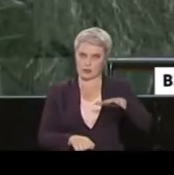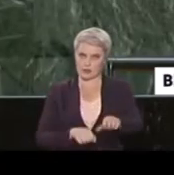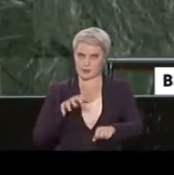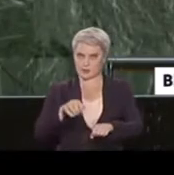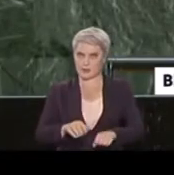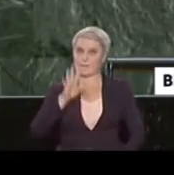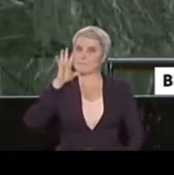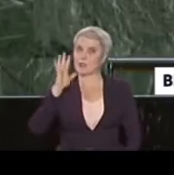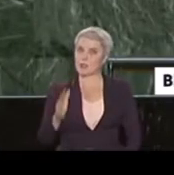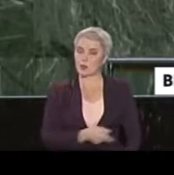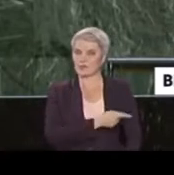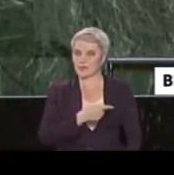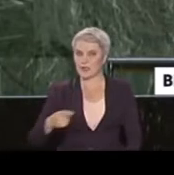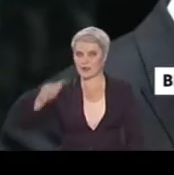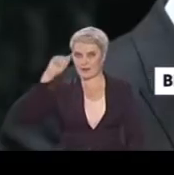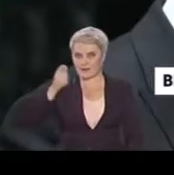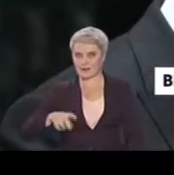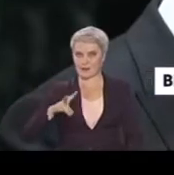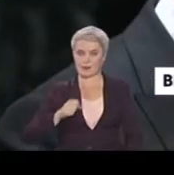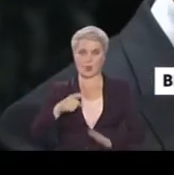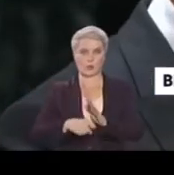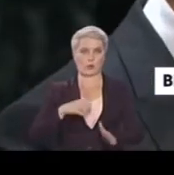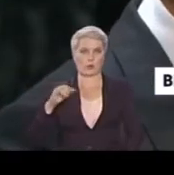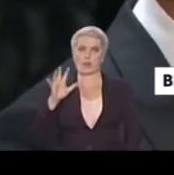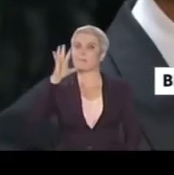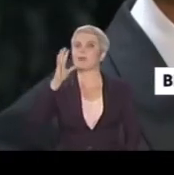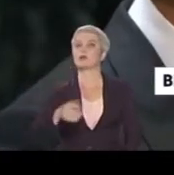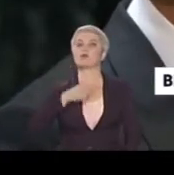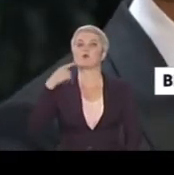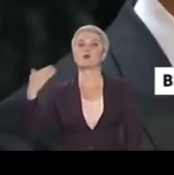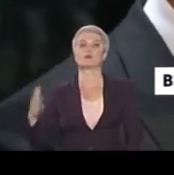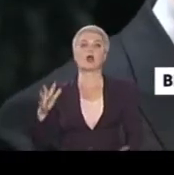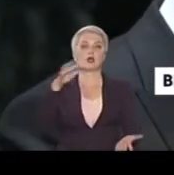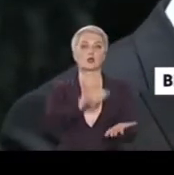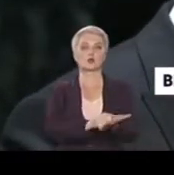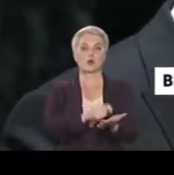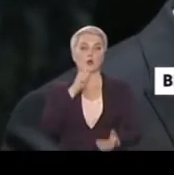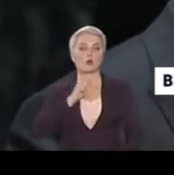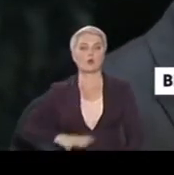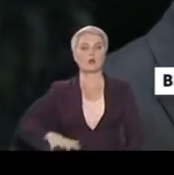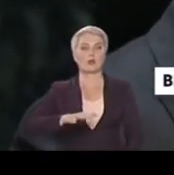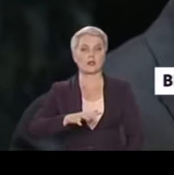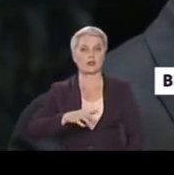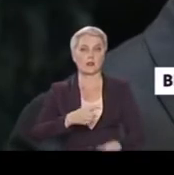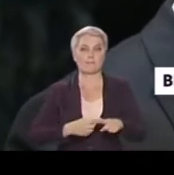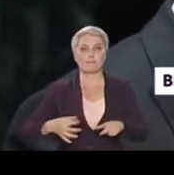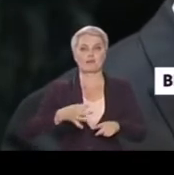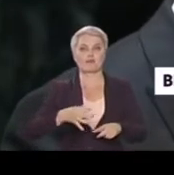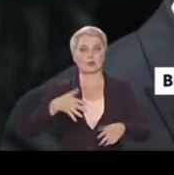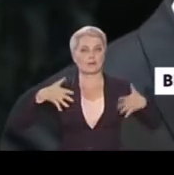П'ять років триває війна на Донбасі. 5 років, як Росія анексувала в Україні півострів